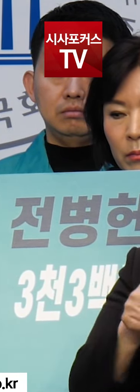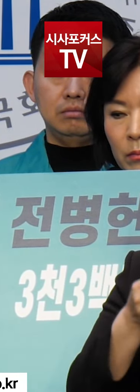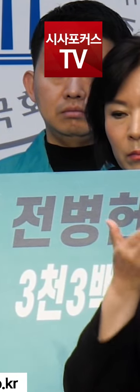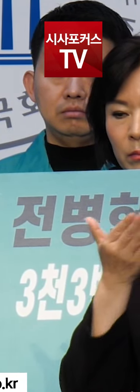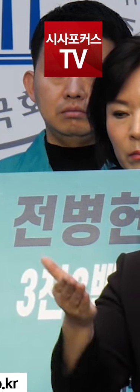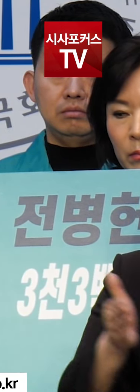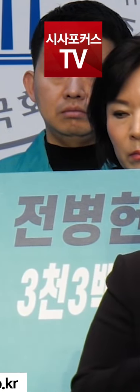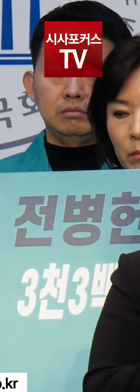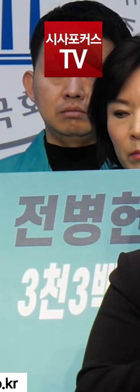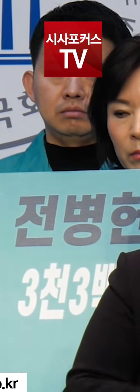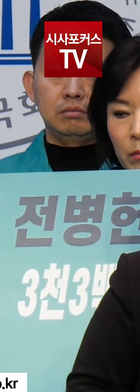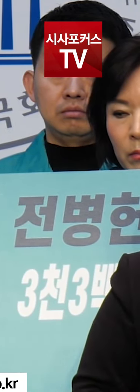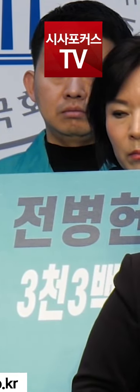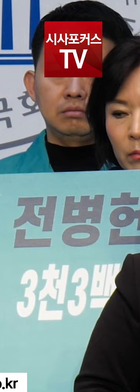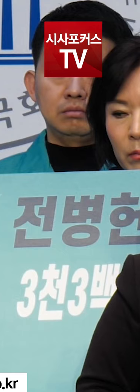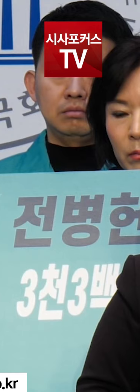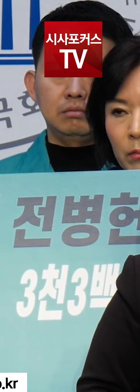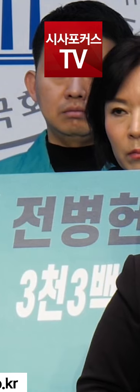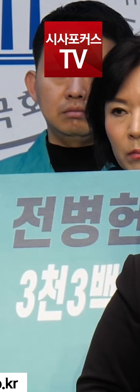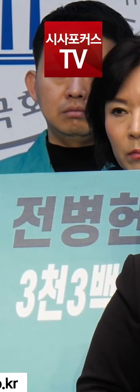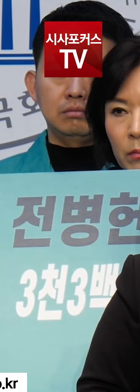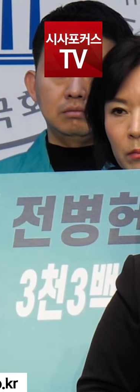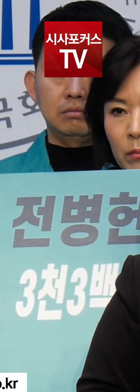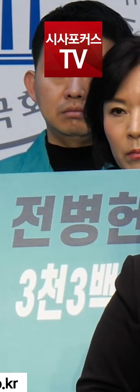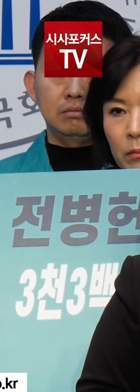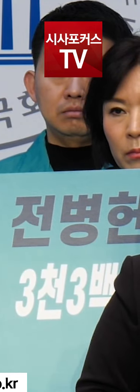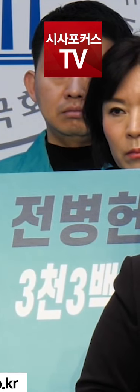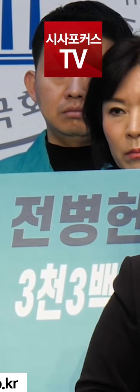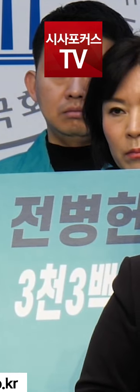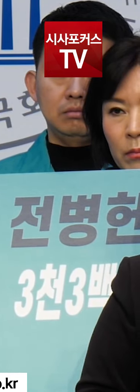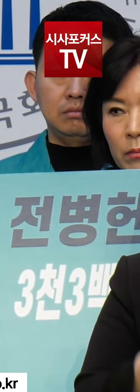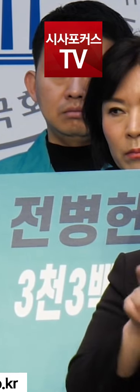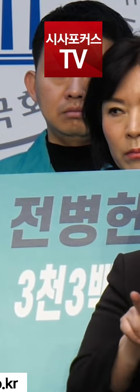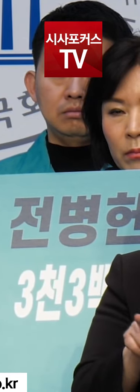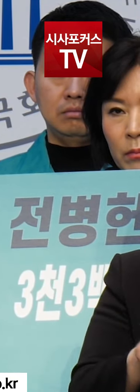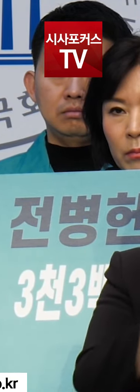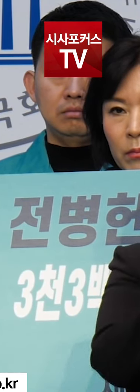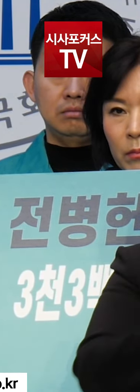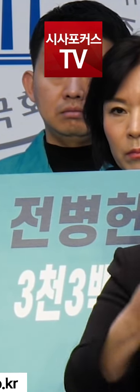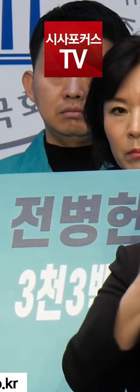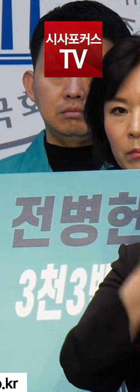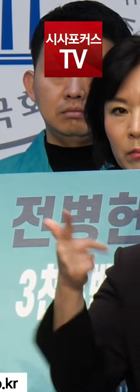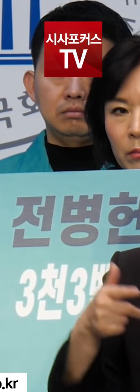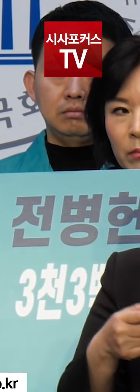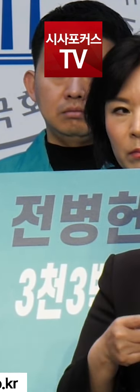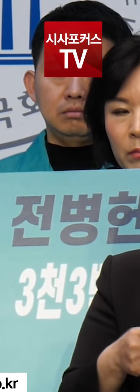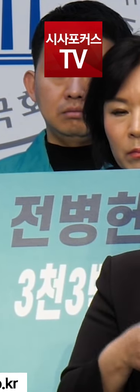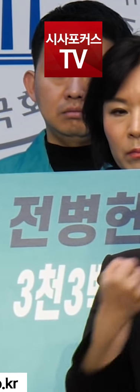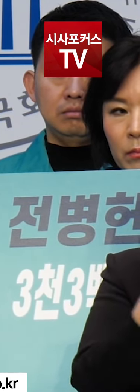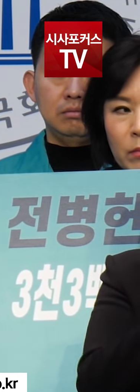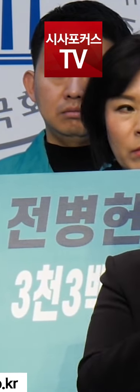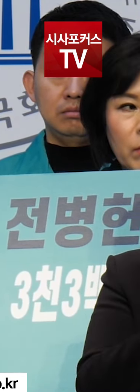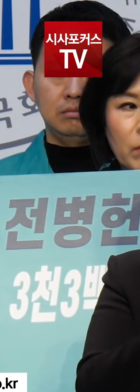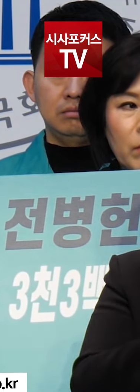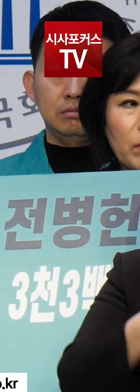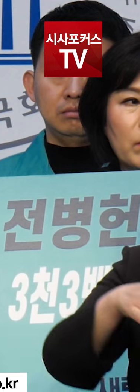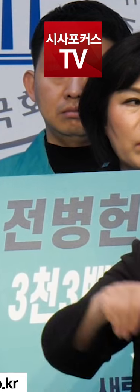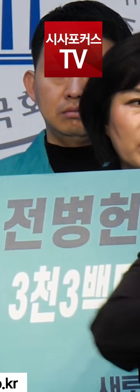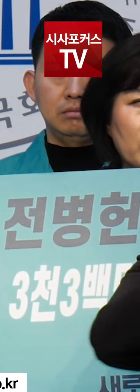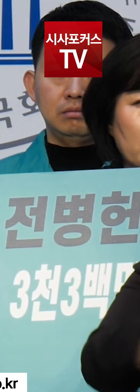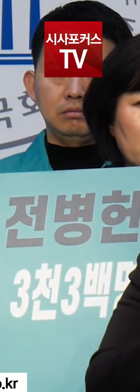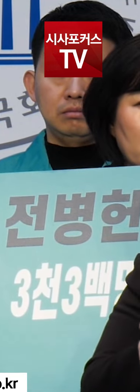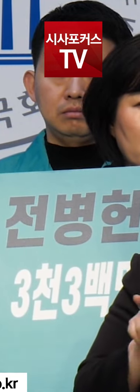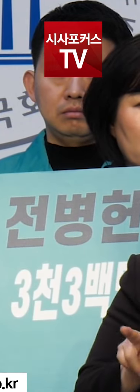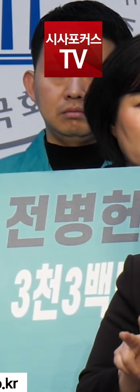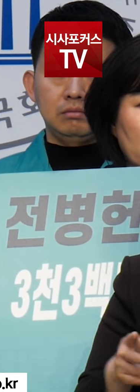경고장을 날립시다. 맹렬하게 폭주하고 있는 윤명 패권 정당의 폭주를